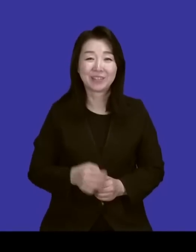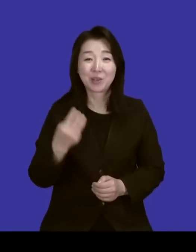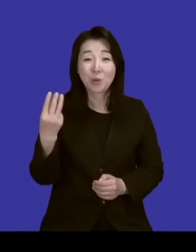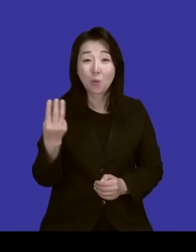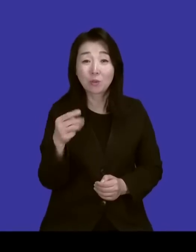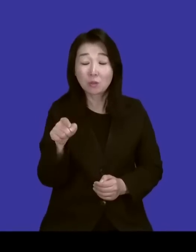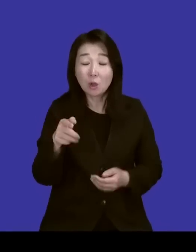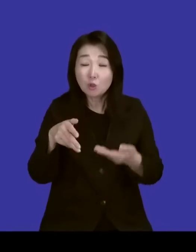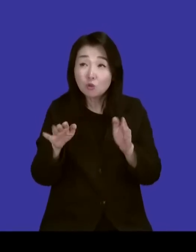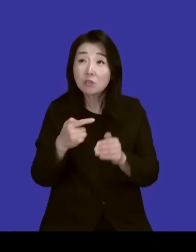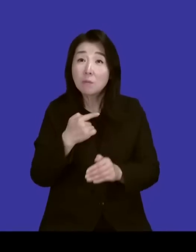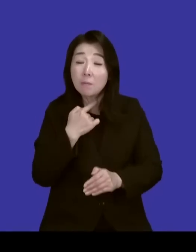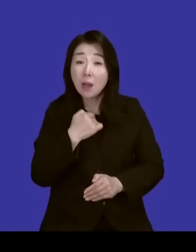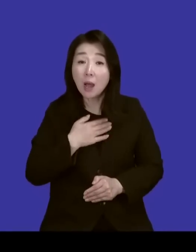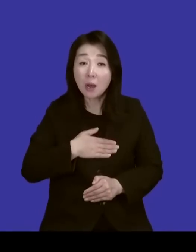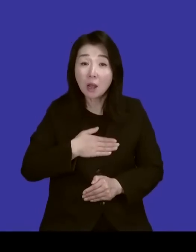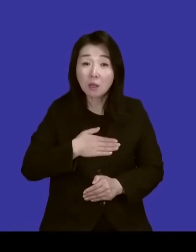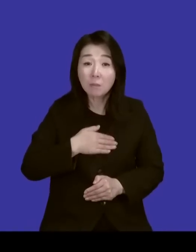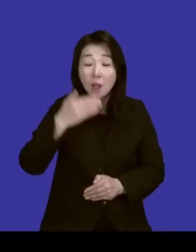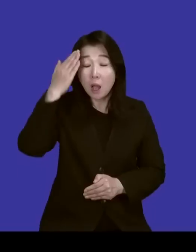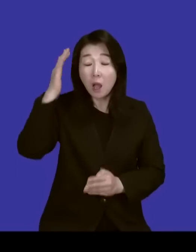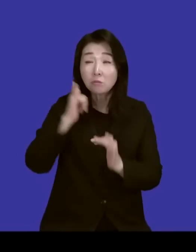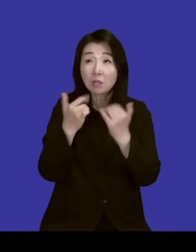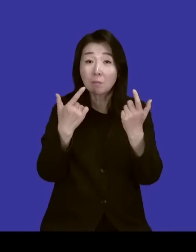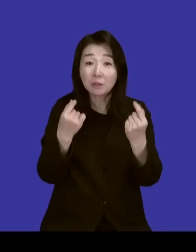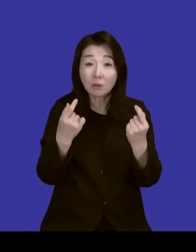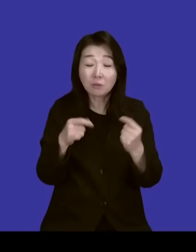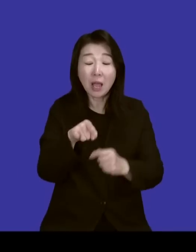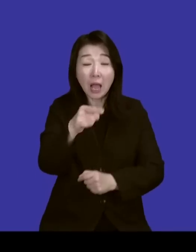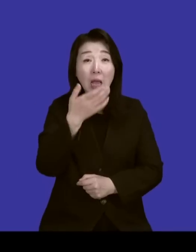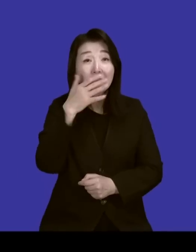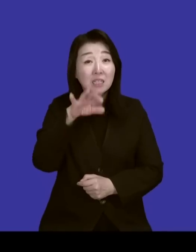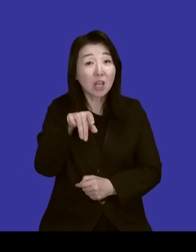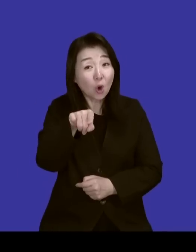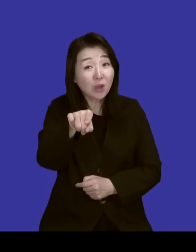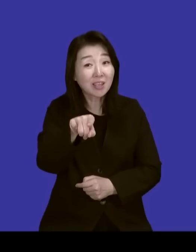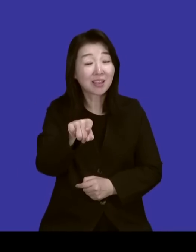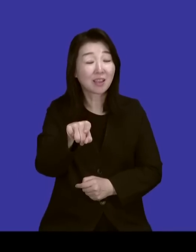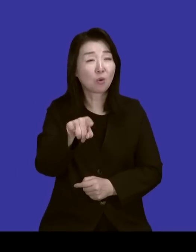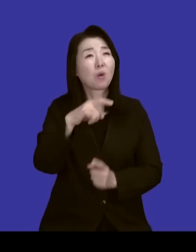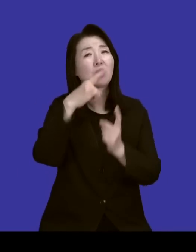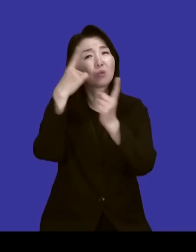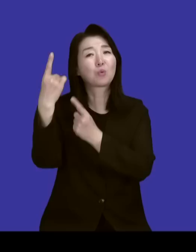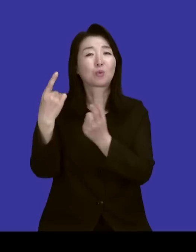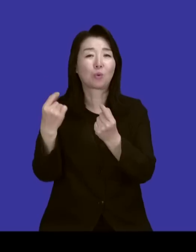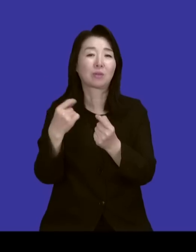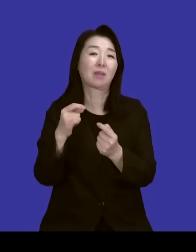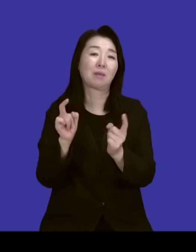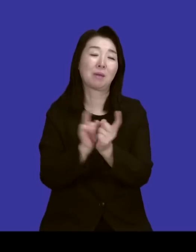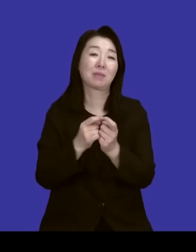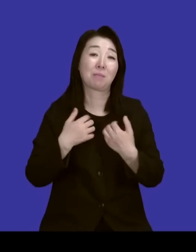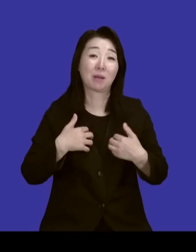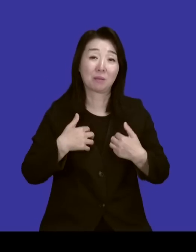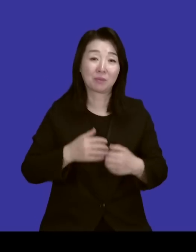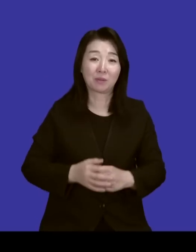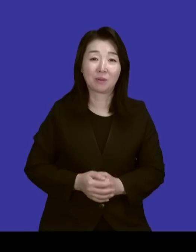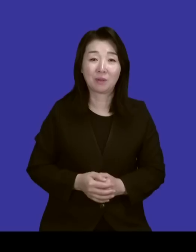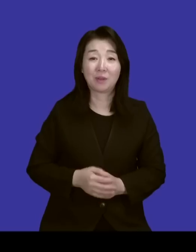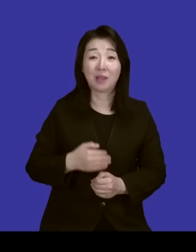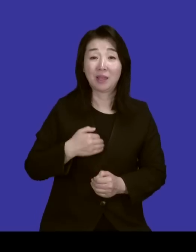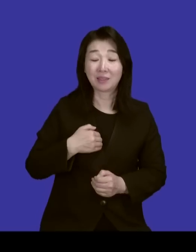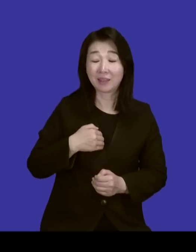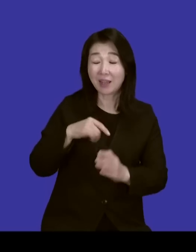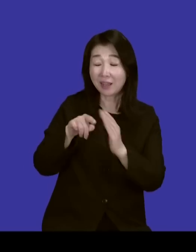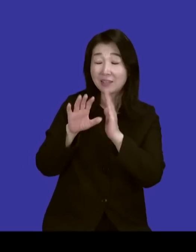거기 출신이라고 그러면 진짜 동양 사람 만난 것처럼 그냥 그 식당 거기 추억이 같으니까 되게 반갑고. 제가 있을 때는 센터빌이 개발도 안